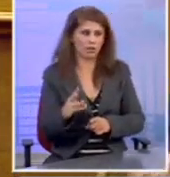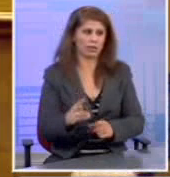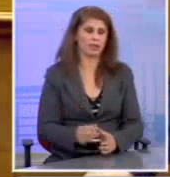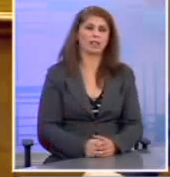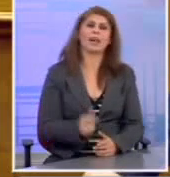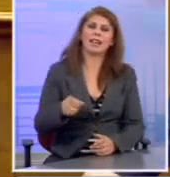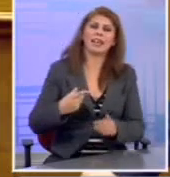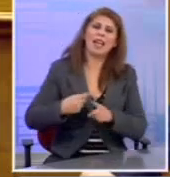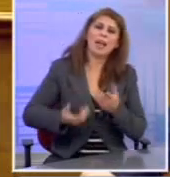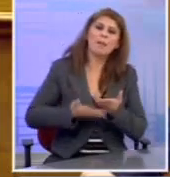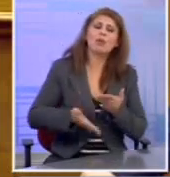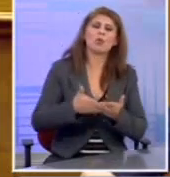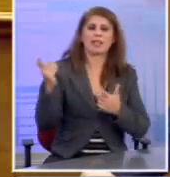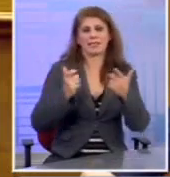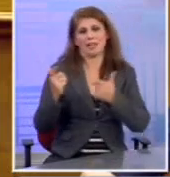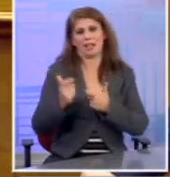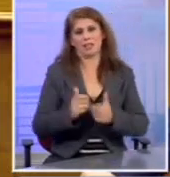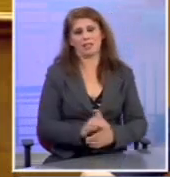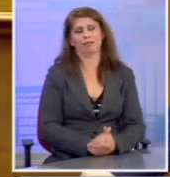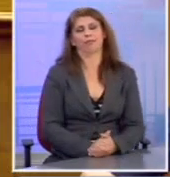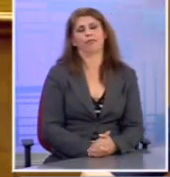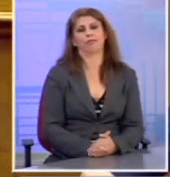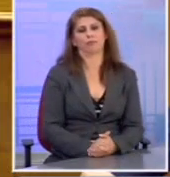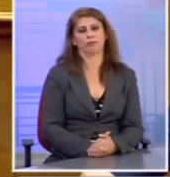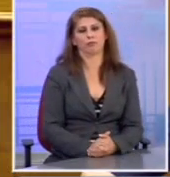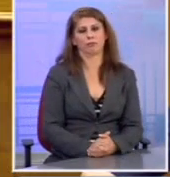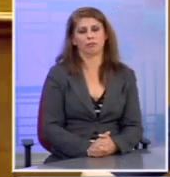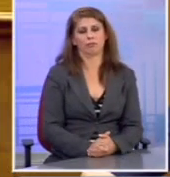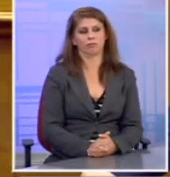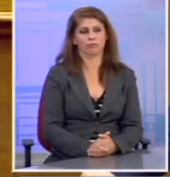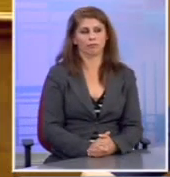οι επικουρικές συντάξεις. Στοιχείο δεύτερο.